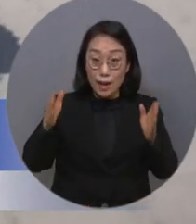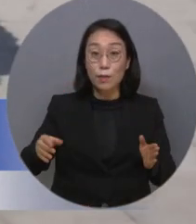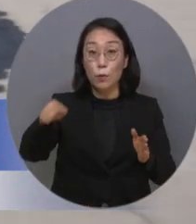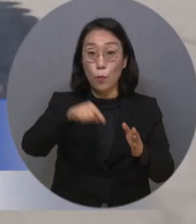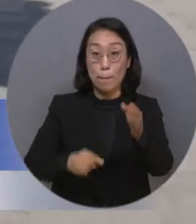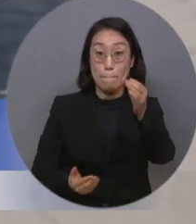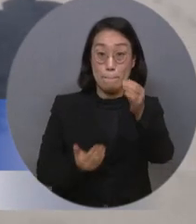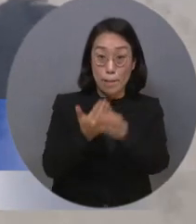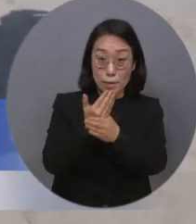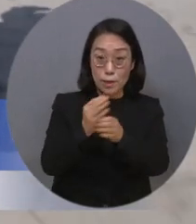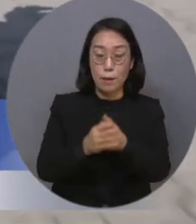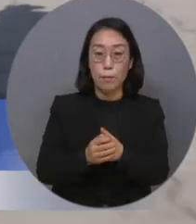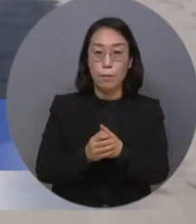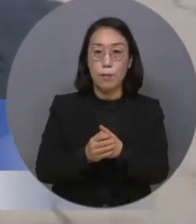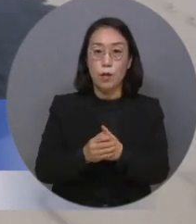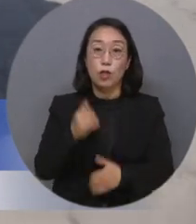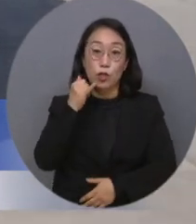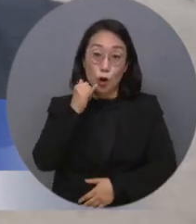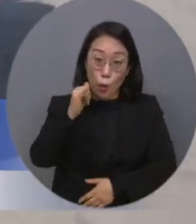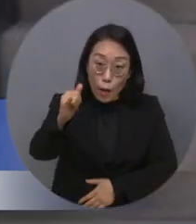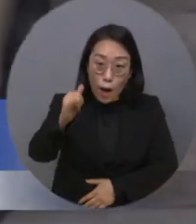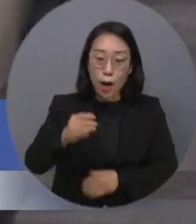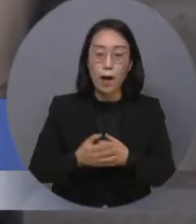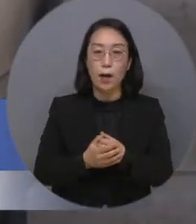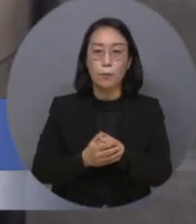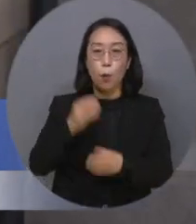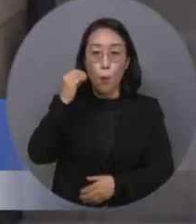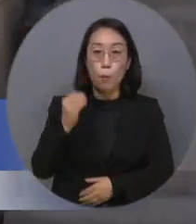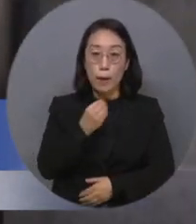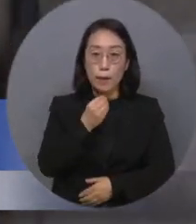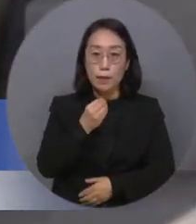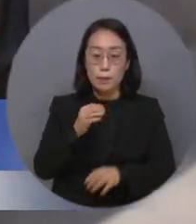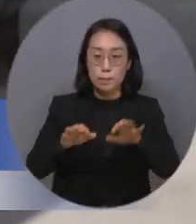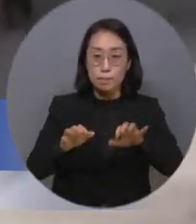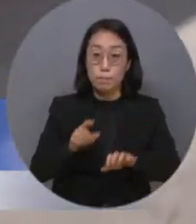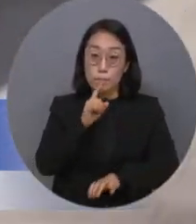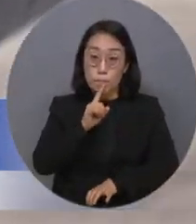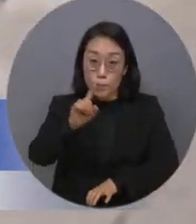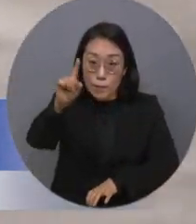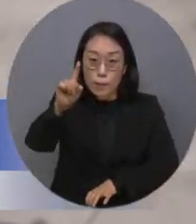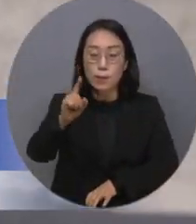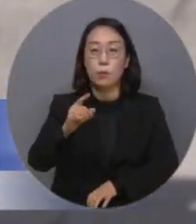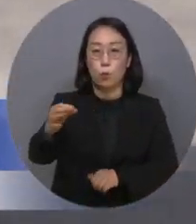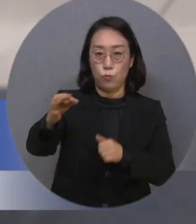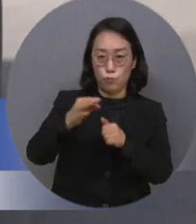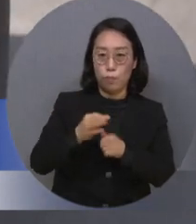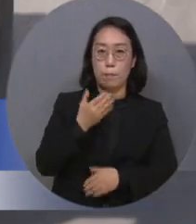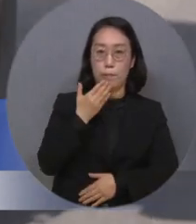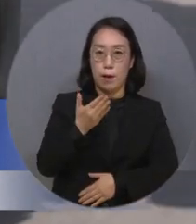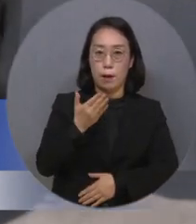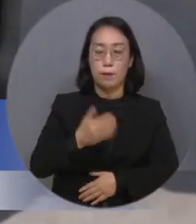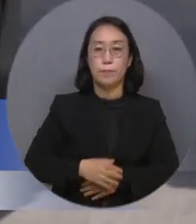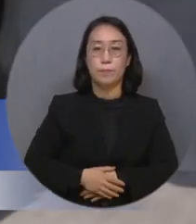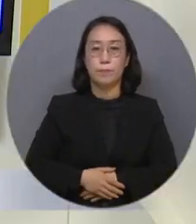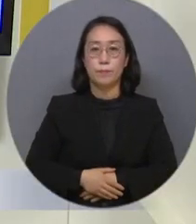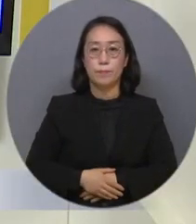발생하면 휠체어코리아닷컴의 전화하거나 누리집에 접속해 보험금을 청구하면 됩니다